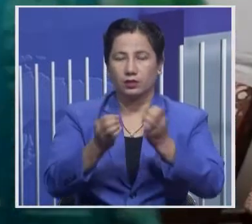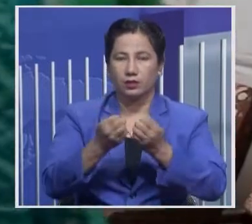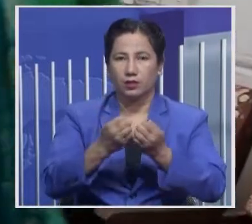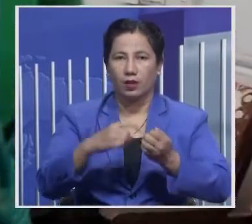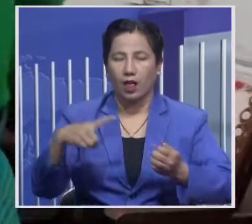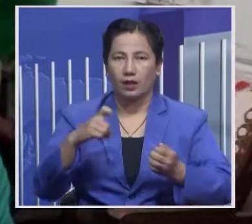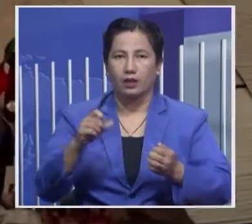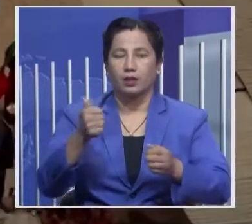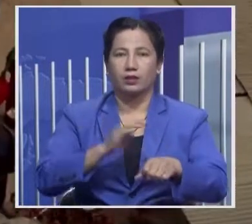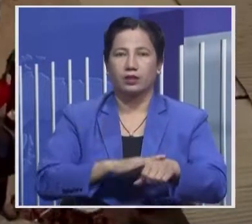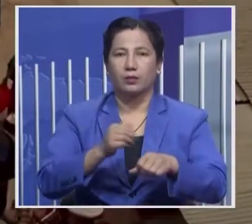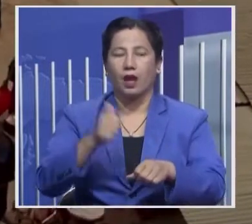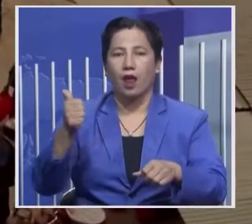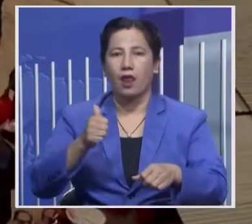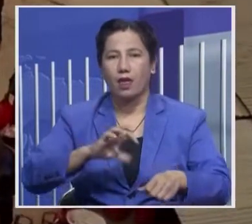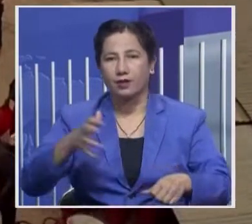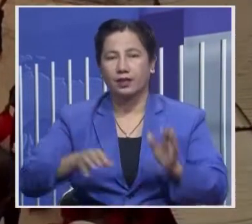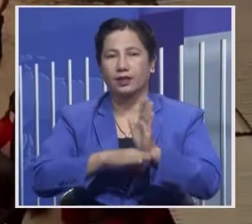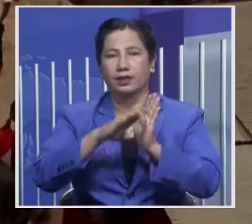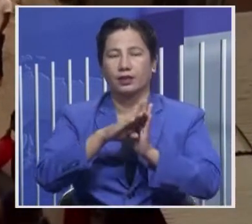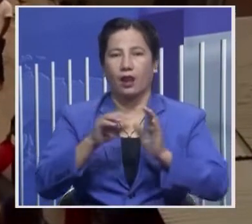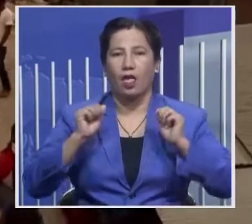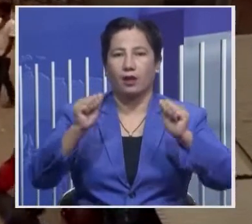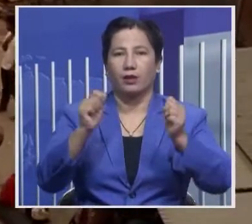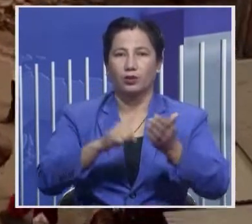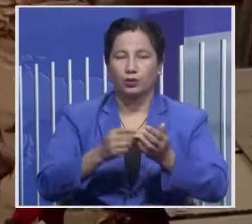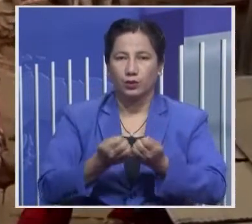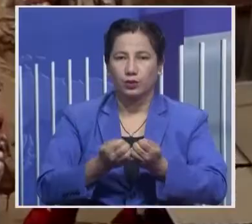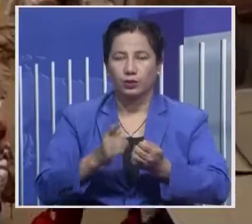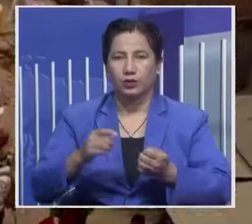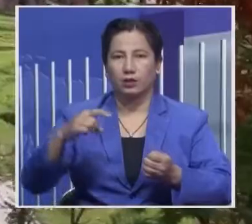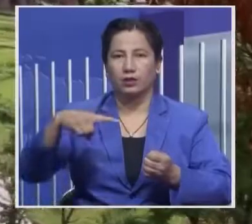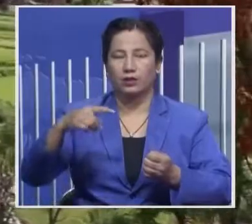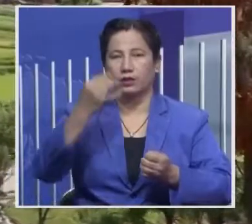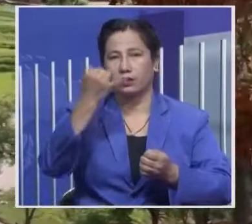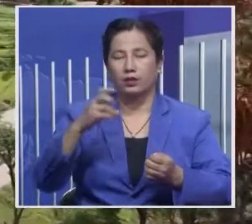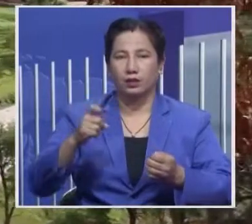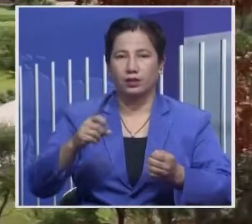लागि अछामका अन्य स्थानीय तहले समेत अभियान थालेका छन्। नरेन्द्र